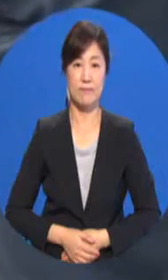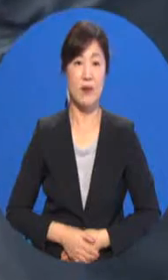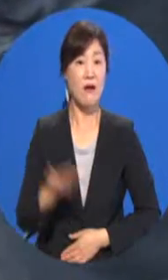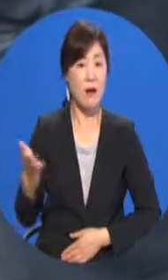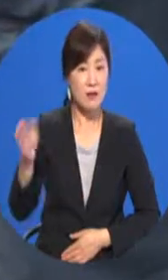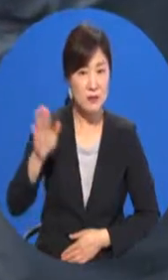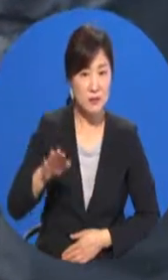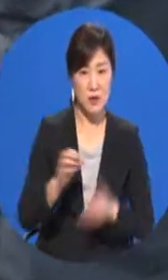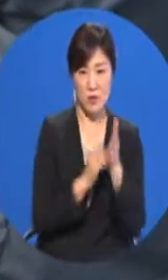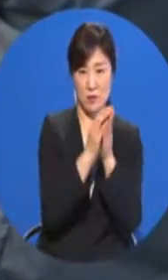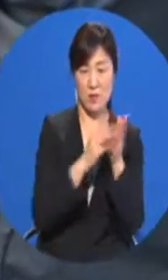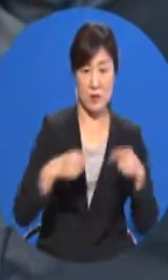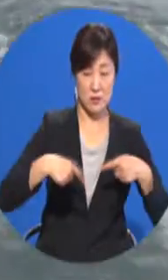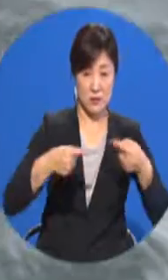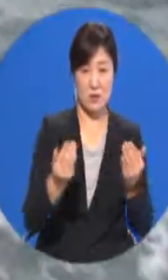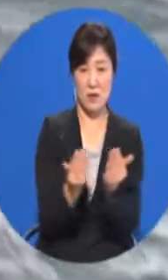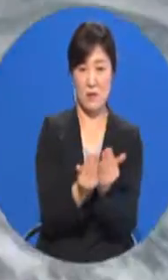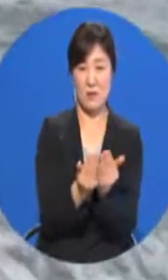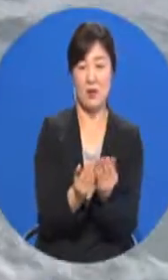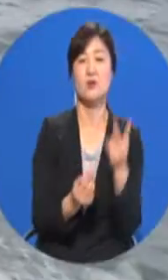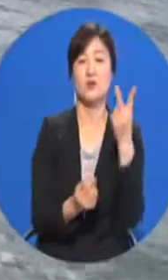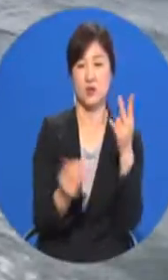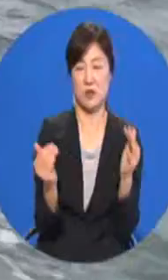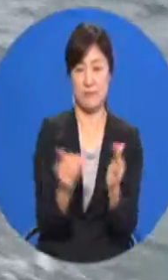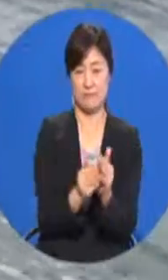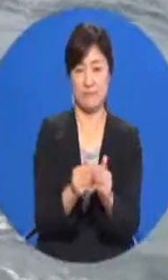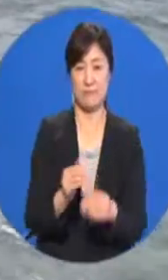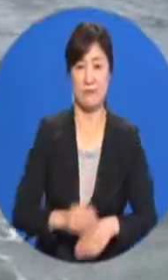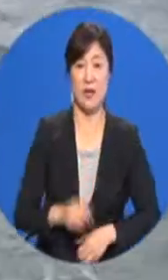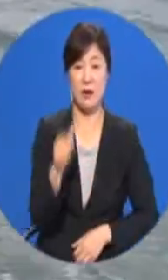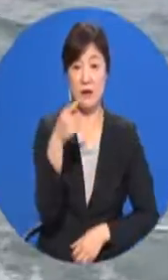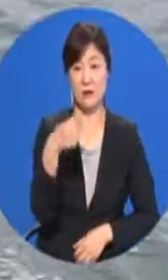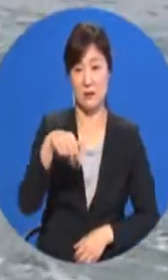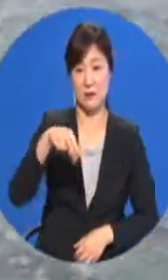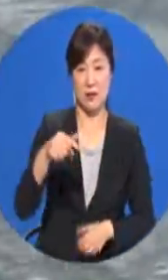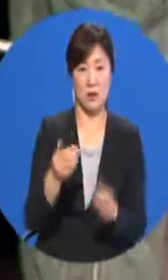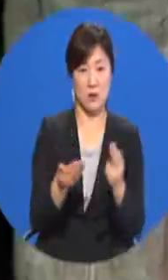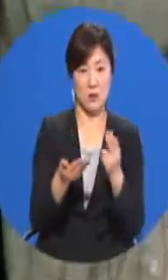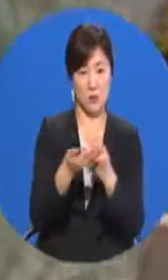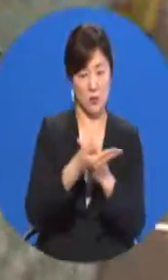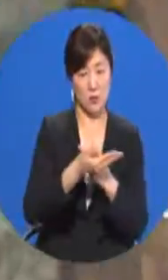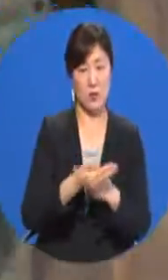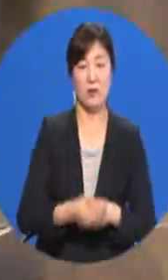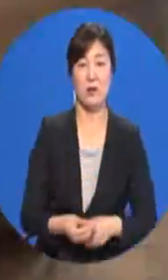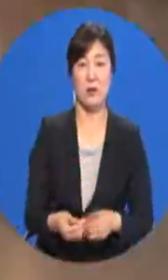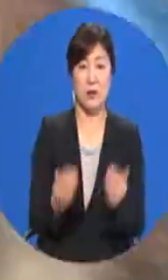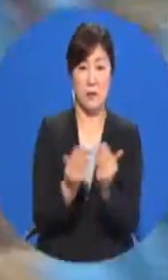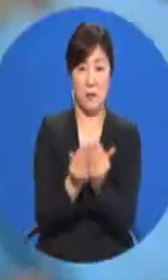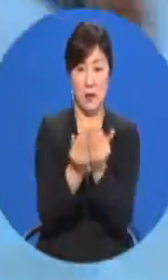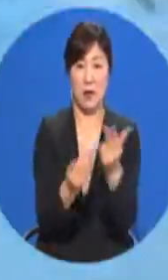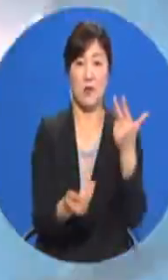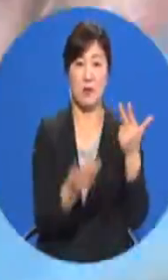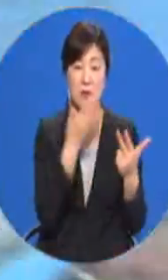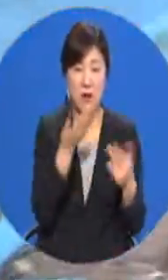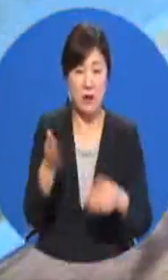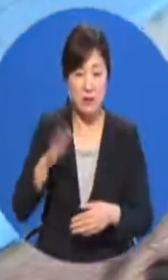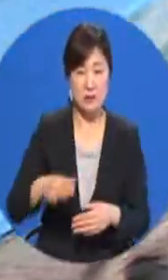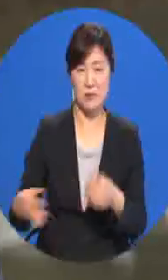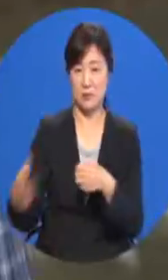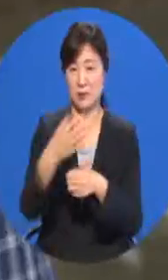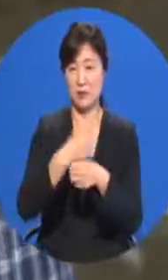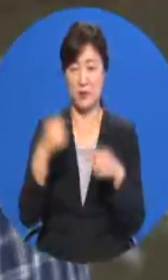하지만 위판에 참여한 배는 겨우 두 척. 흑산도에서는 7척이 홍어잡이를 할 수 있지만 요즘 어획량이 많이